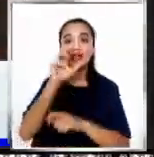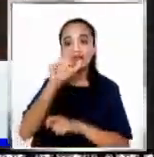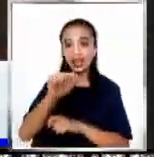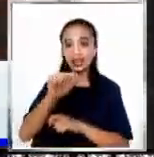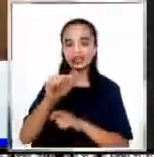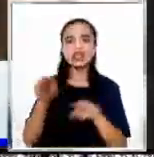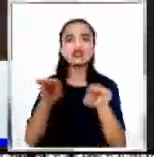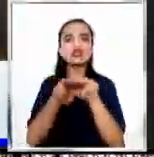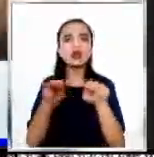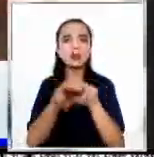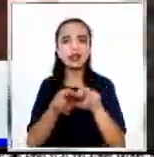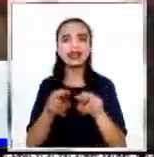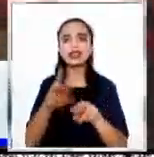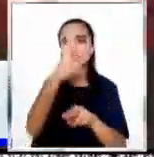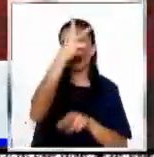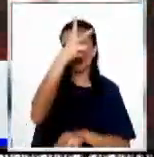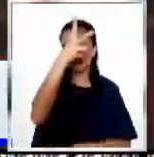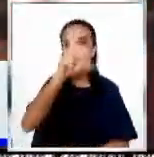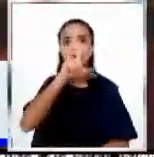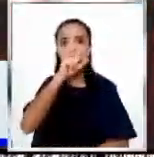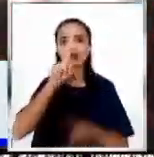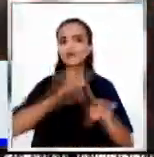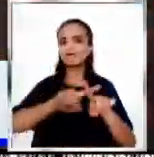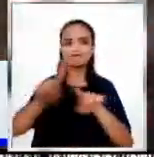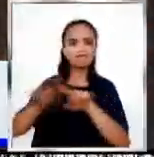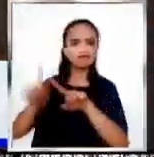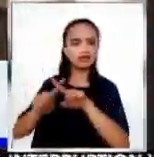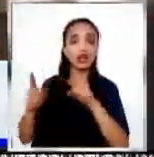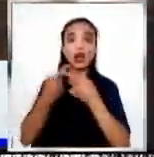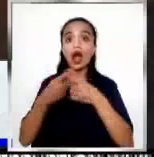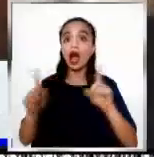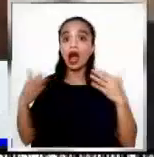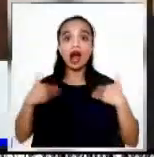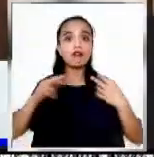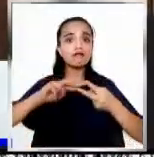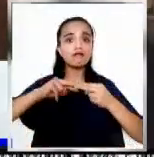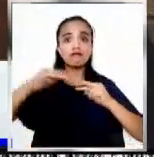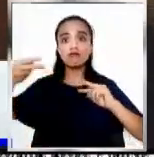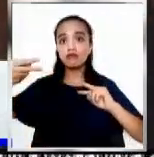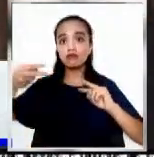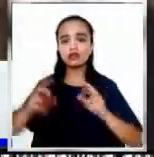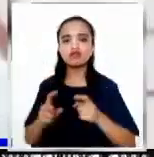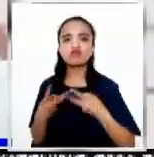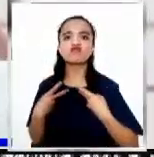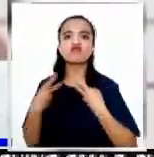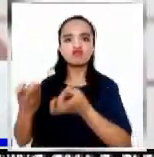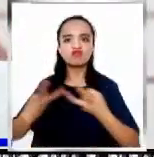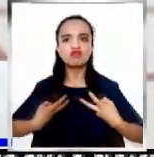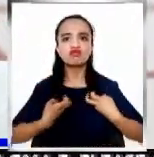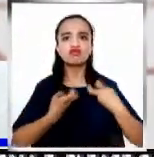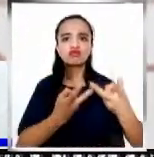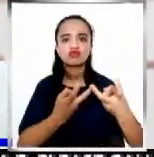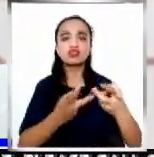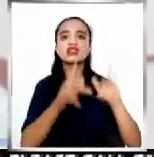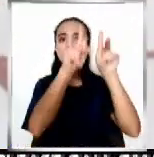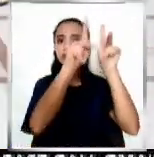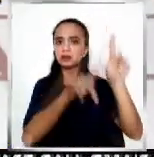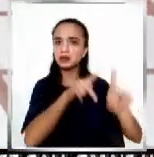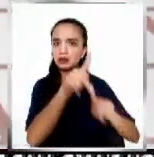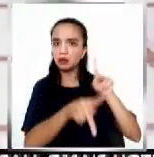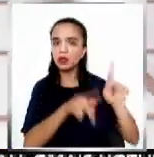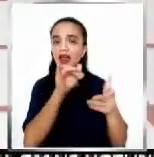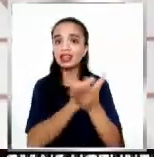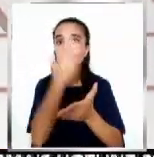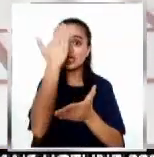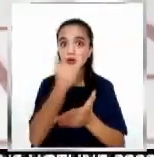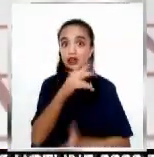at iba pang poultry. Pero may ilang strain na ring naipasa mula sa ibon papunta sa tao noon, kaya ilang manok ang kinatay. Ang